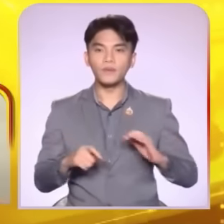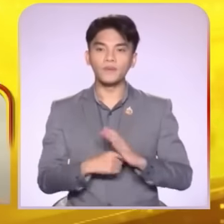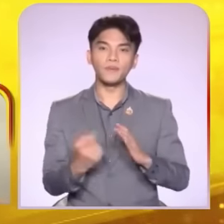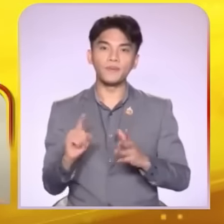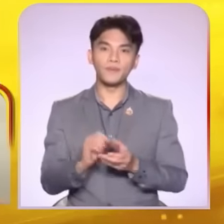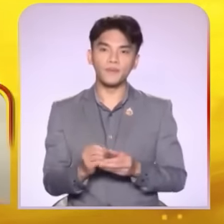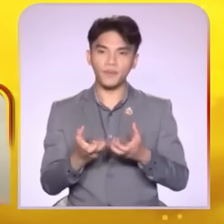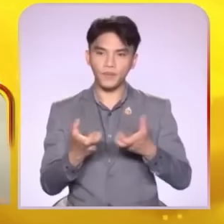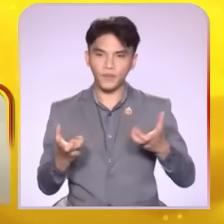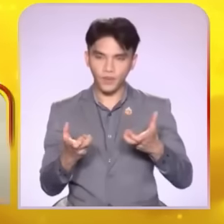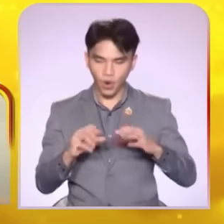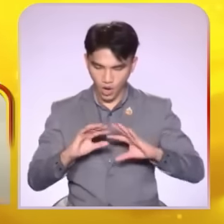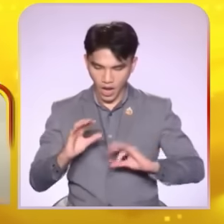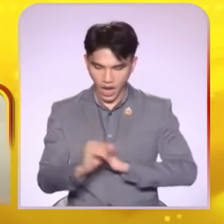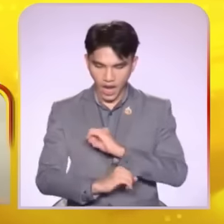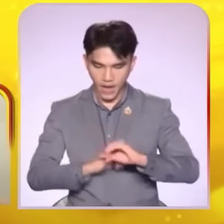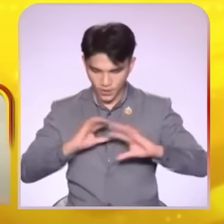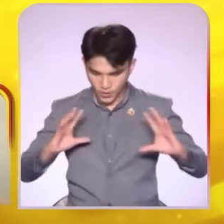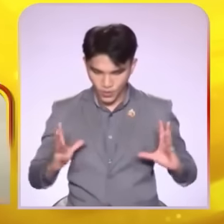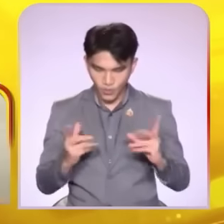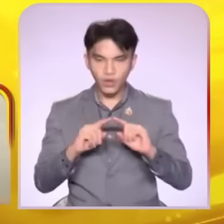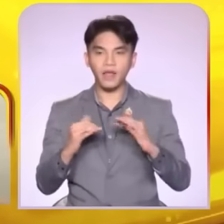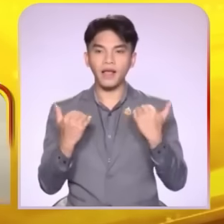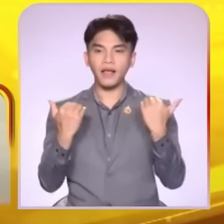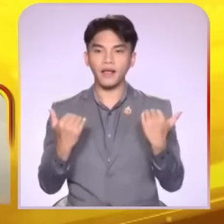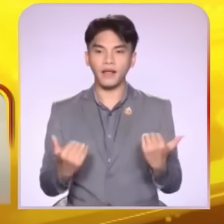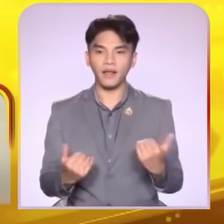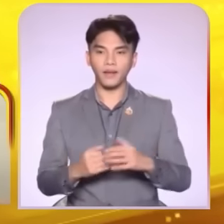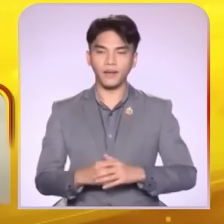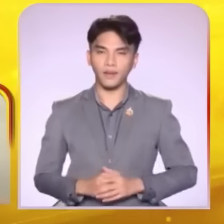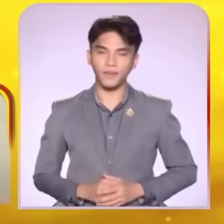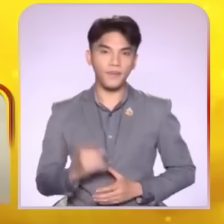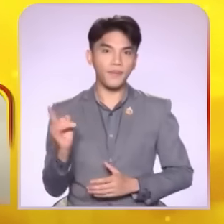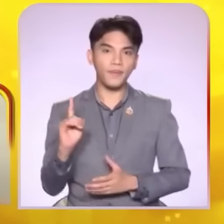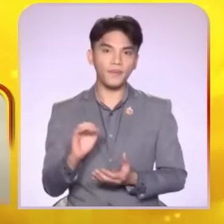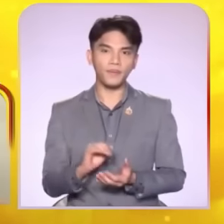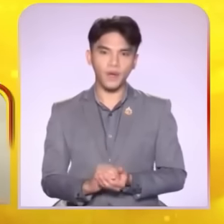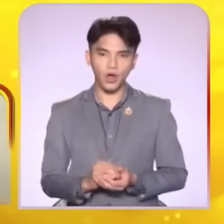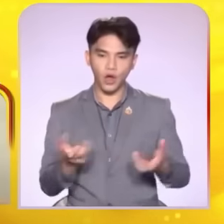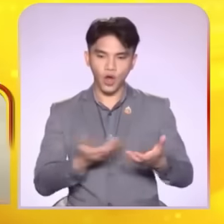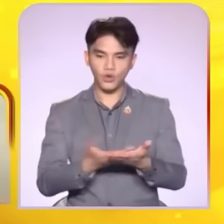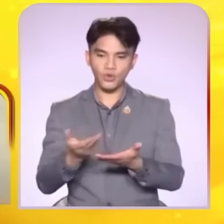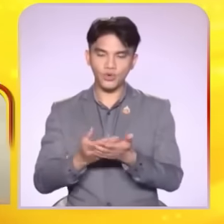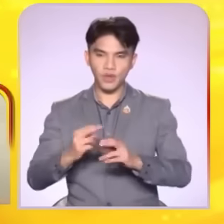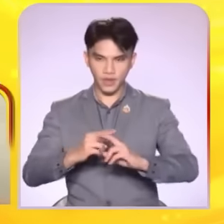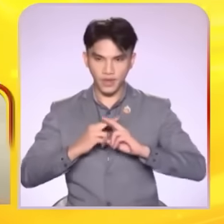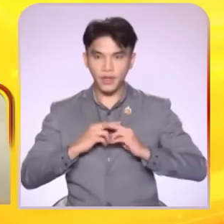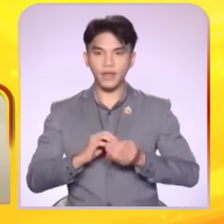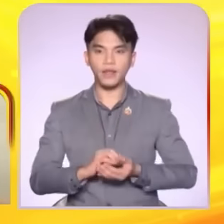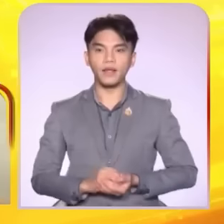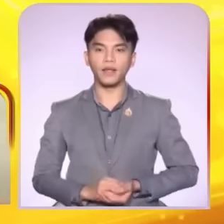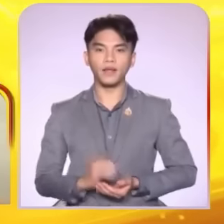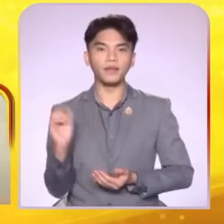ตุให้สินค้าใกล้จะหมดอายุแต่สำหรับตัวคุณพี่ท่านนี้เนี่ยเขาบอกว่าเขาเดินทางมาซื้อผลิตภัณฑ์ด้วยตัวเองแล้ว